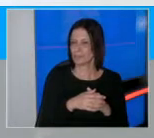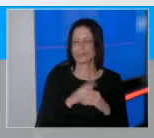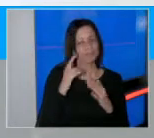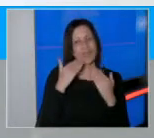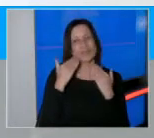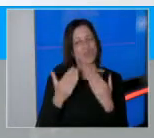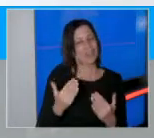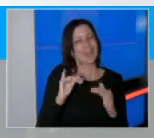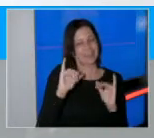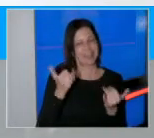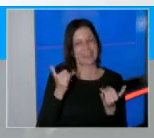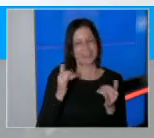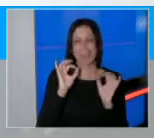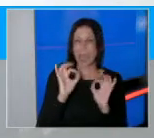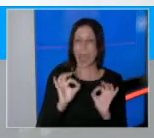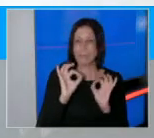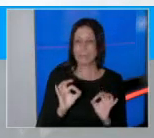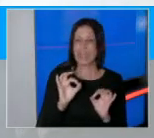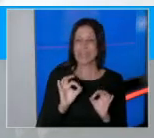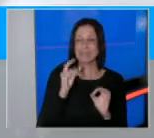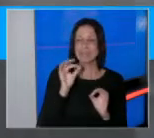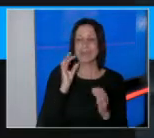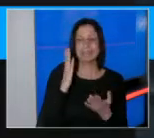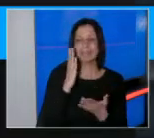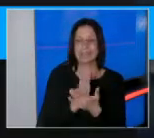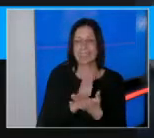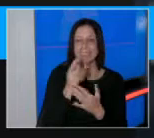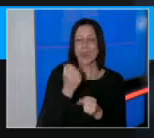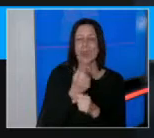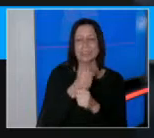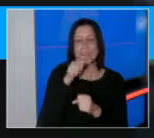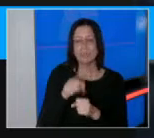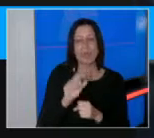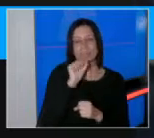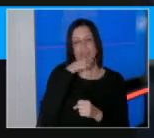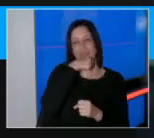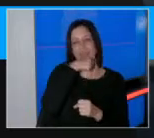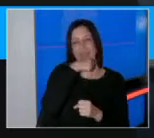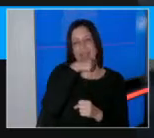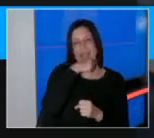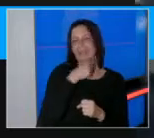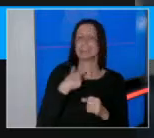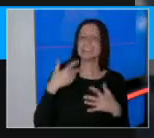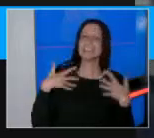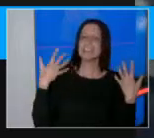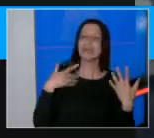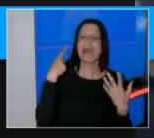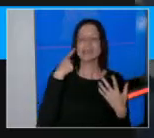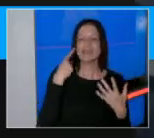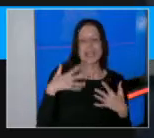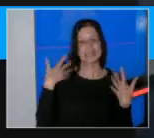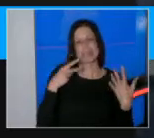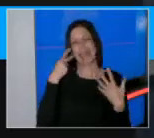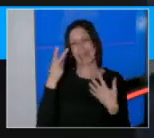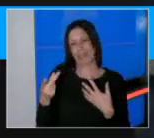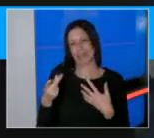תודה רבה, כן, האמת זה על פרשת דרכים פה ועושים היסטוריה. אני שמח לשמוע, אני שמח לראות אותך. בכל